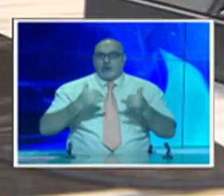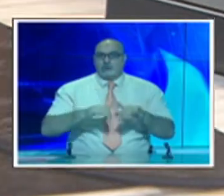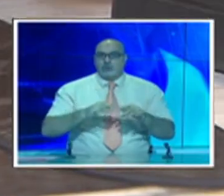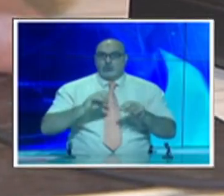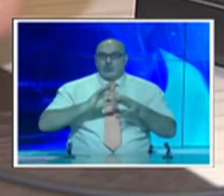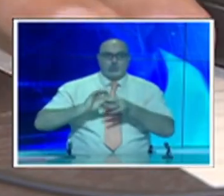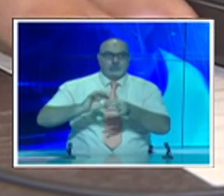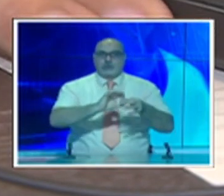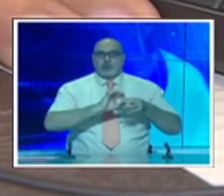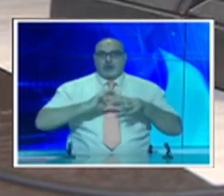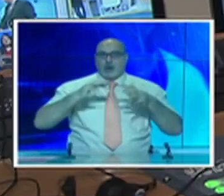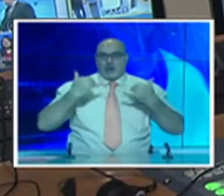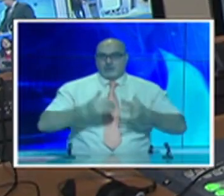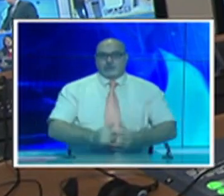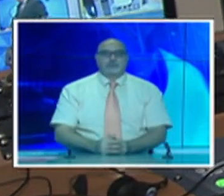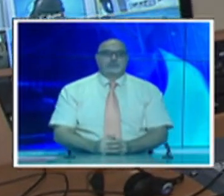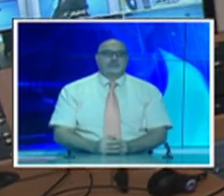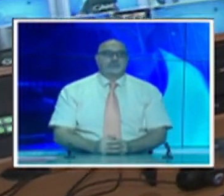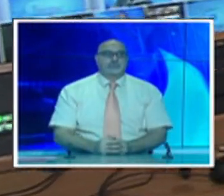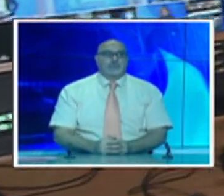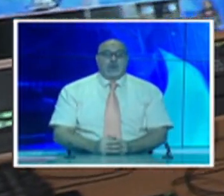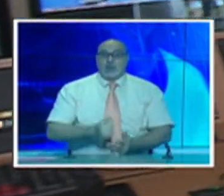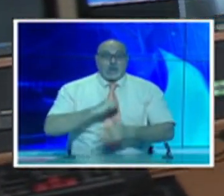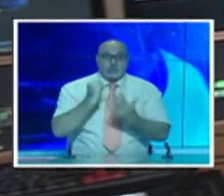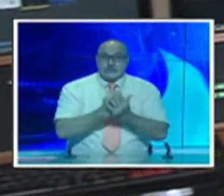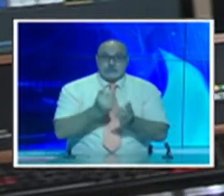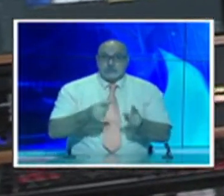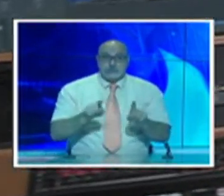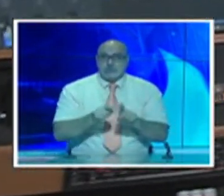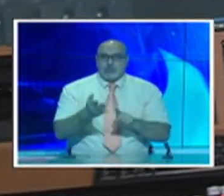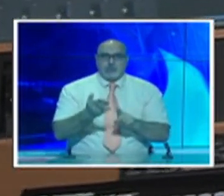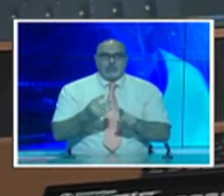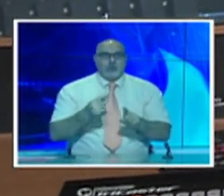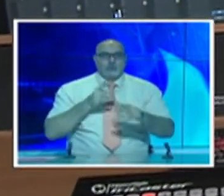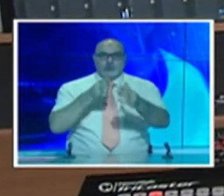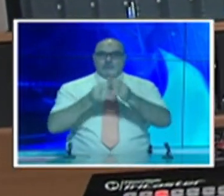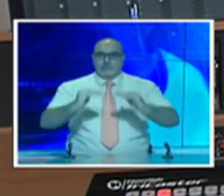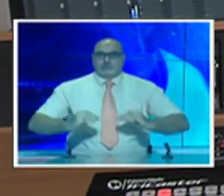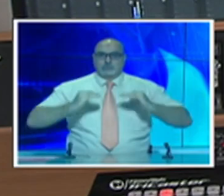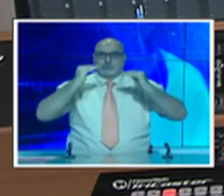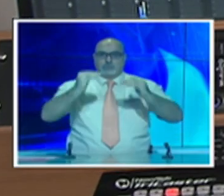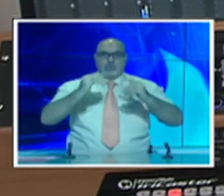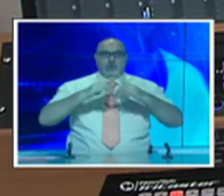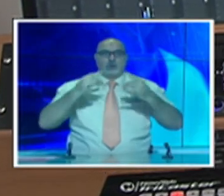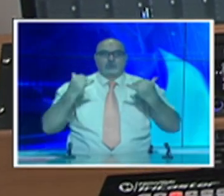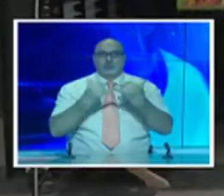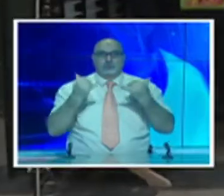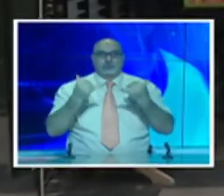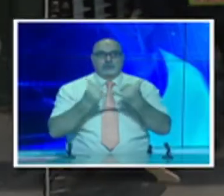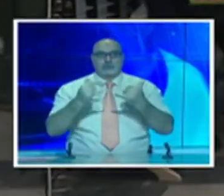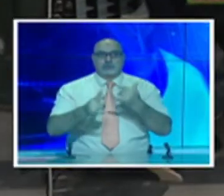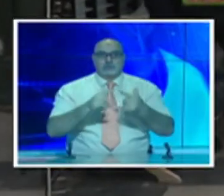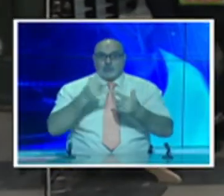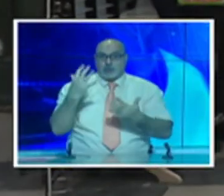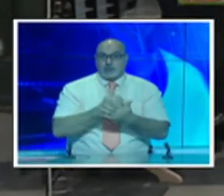ووحدة البلد، هي ضمانات مبدئية من شأنها الارتقاء بالمنظومة الإعلامية لكسب